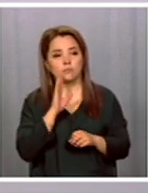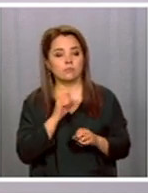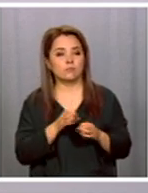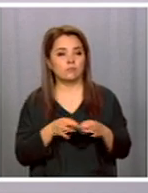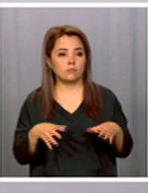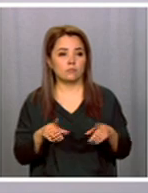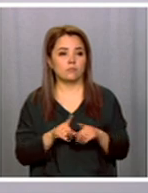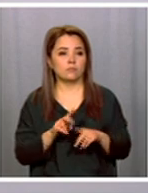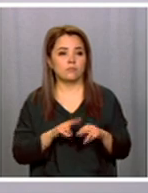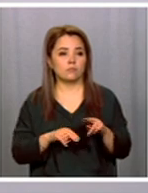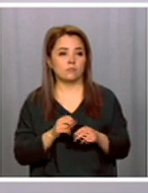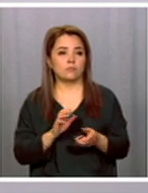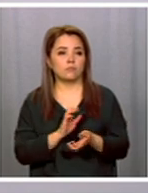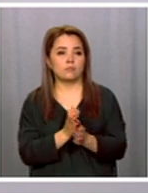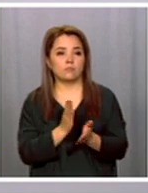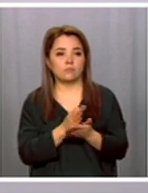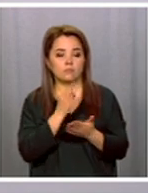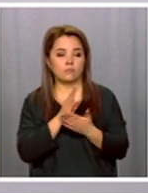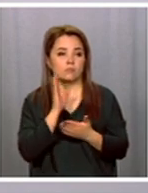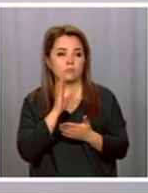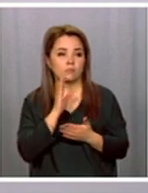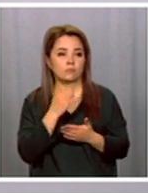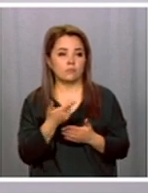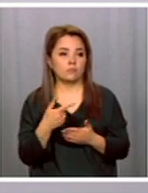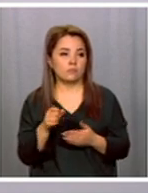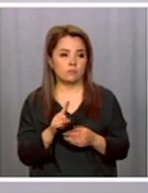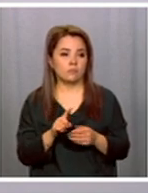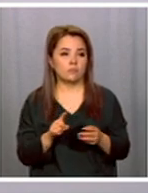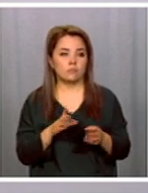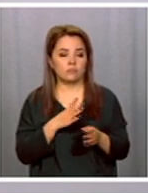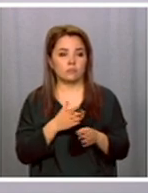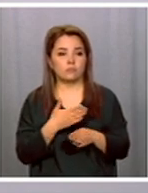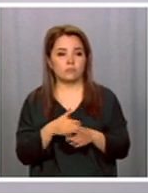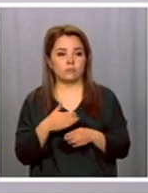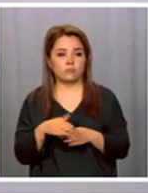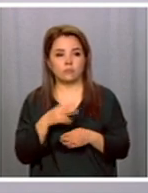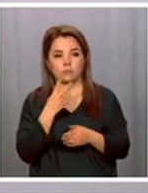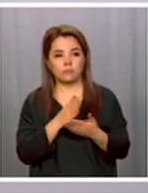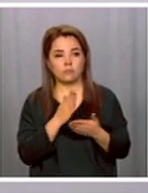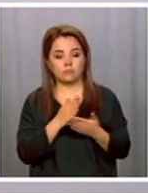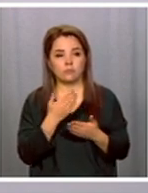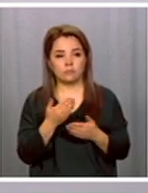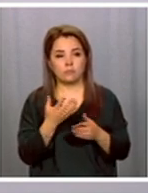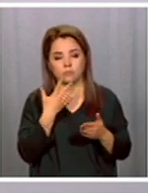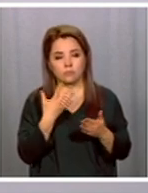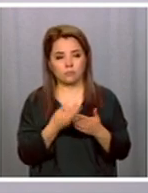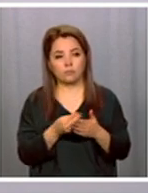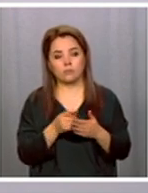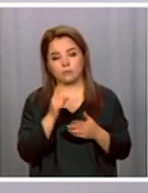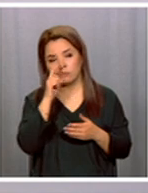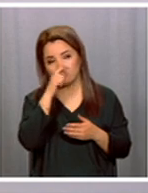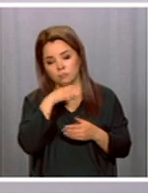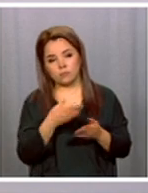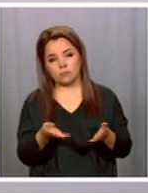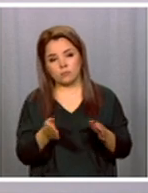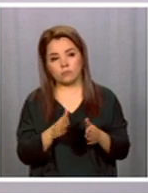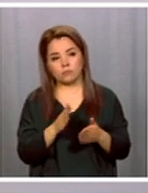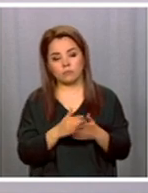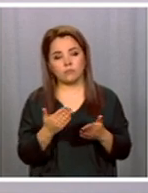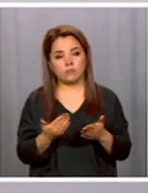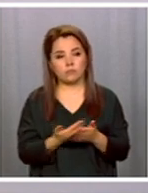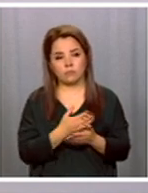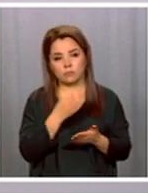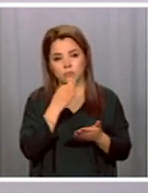ығыстырады. Нәтижесінде сутек газы бөлінетінін көрдіңіздер. Және өзі қышқыл қалдығымен қосылып, жаңа